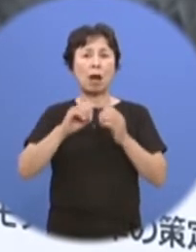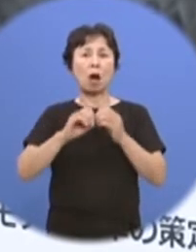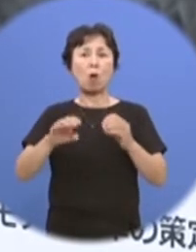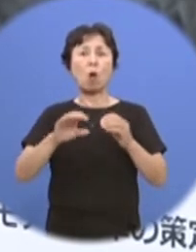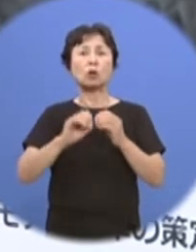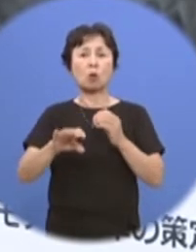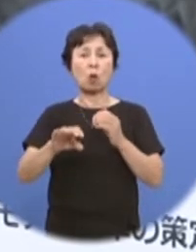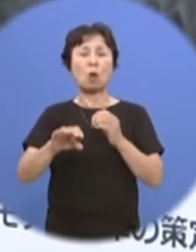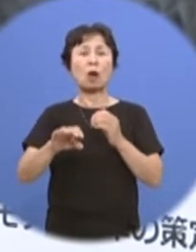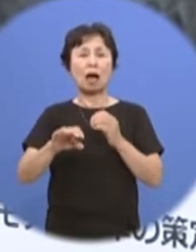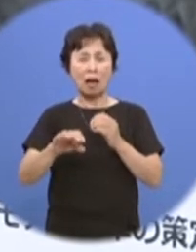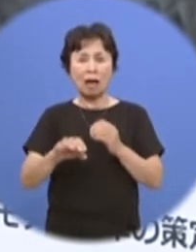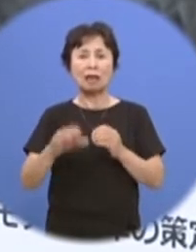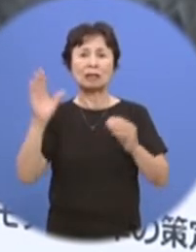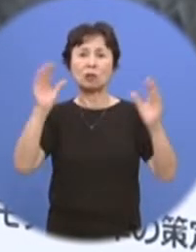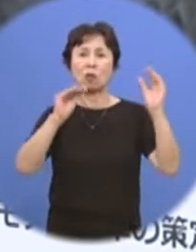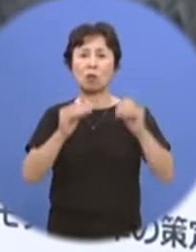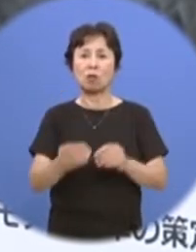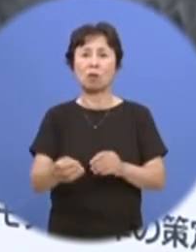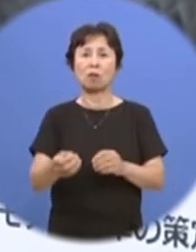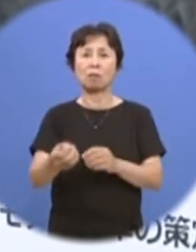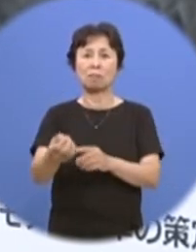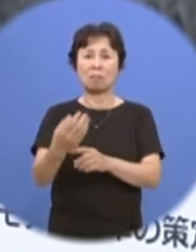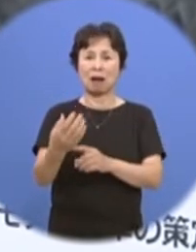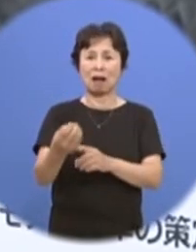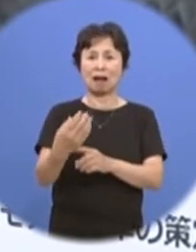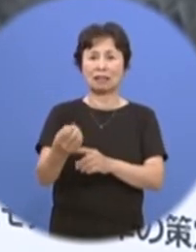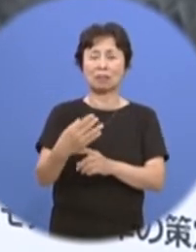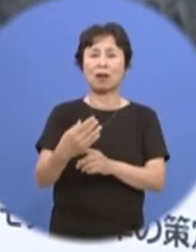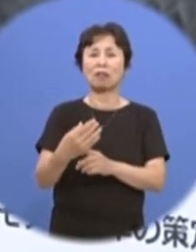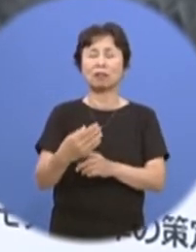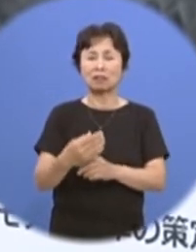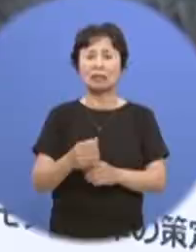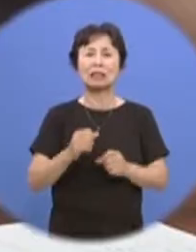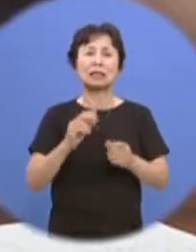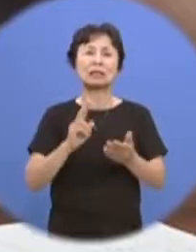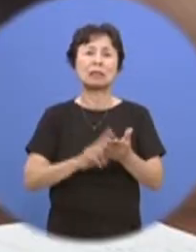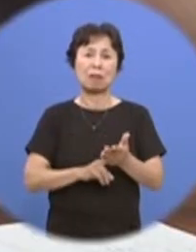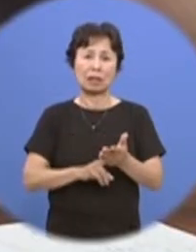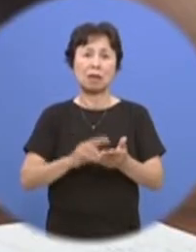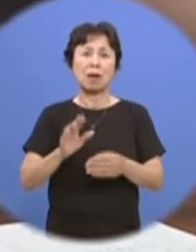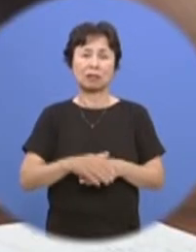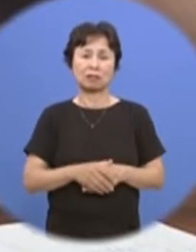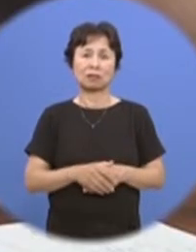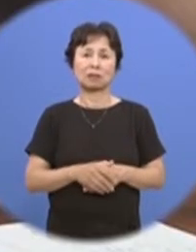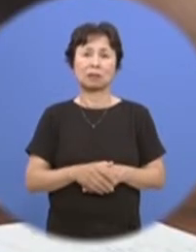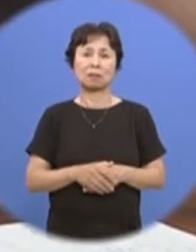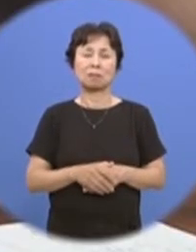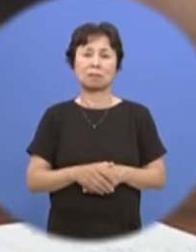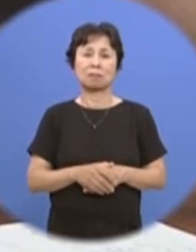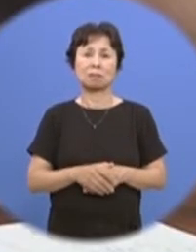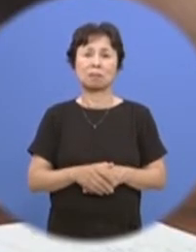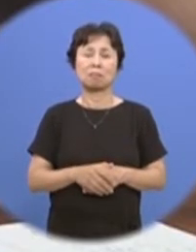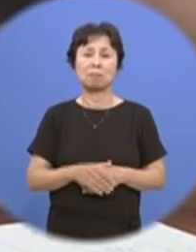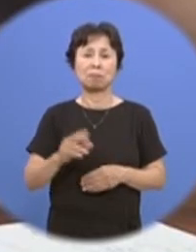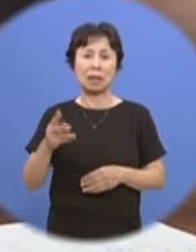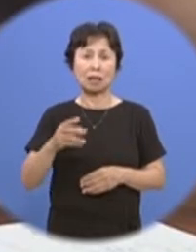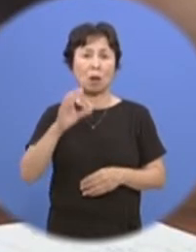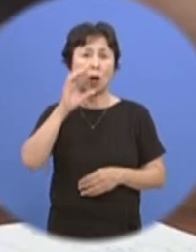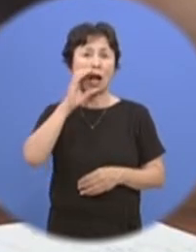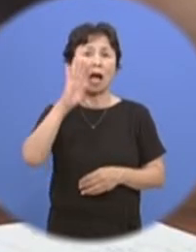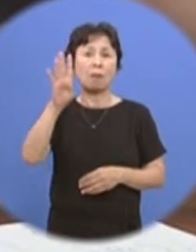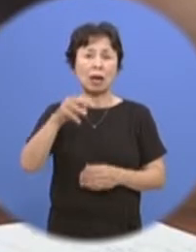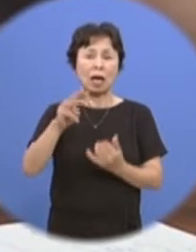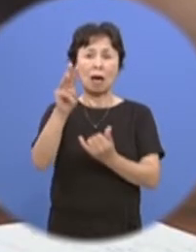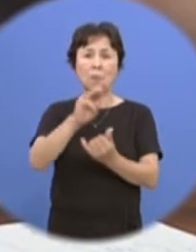どんどん出してもらうというふうに今しているわけです、 はい、 それから最後に和歌山県防災ナビアプリ、これは